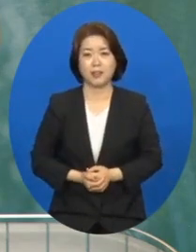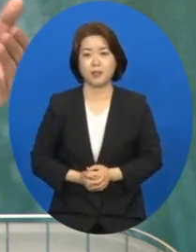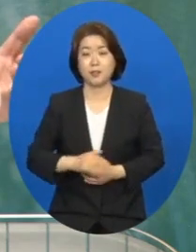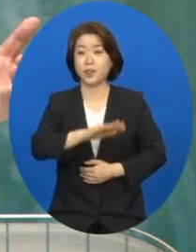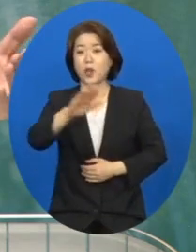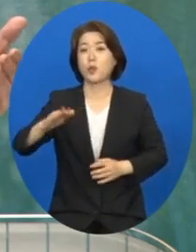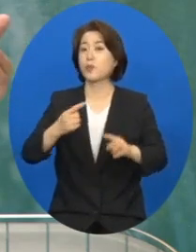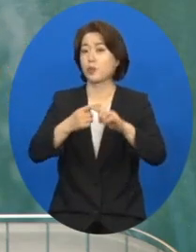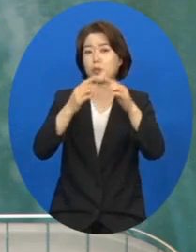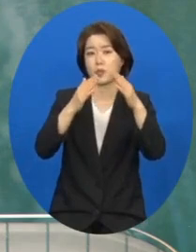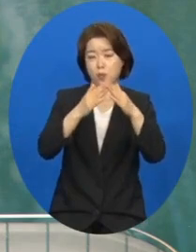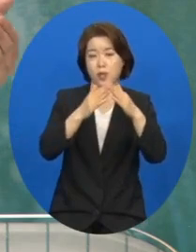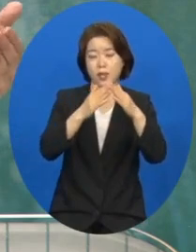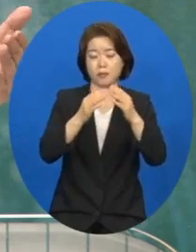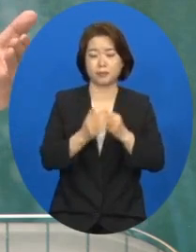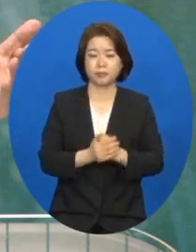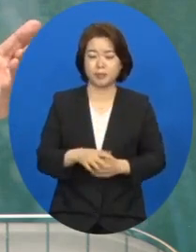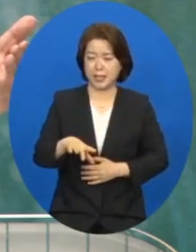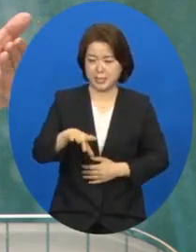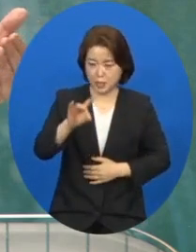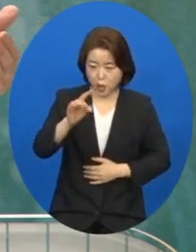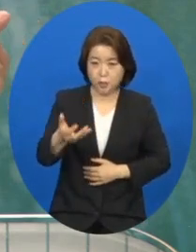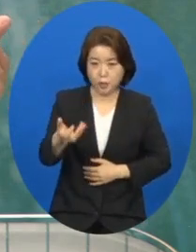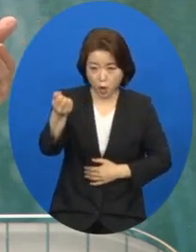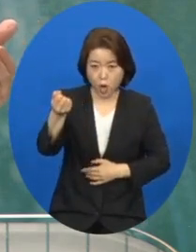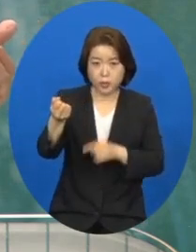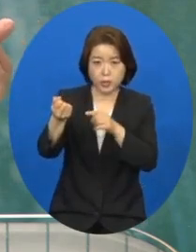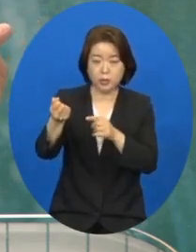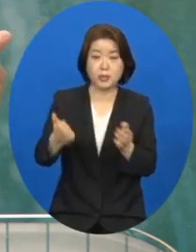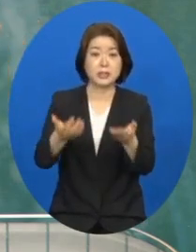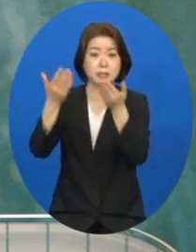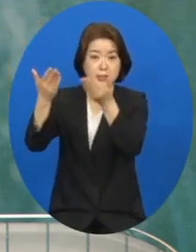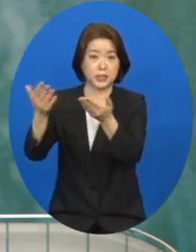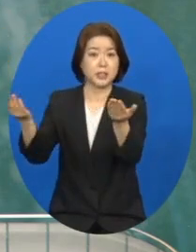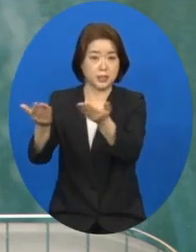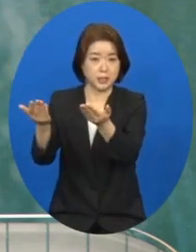우리 교회에서 이 첫 것을 하나님께 드리는 일을